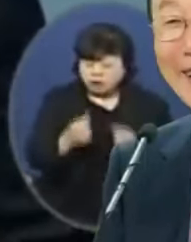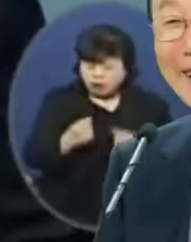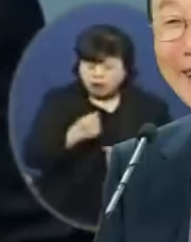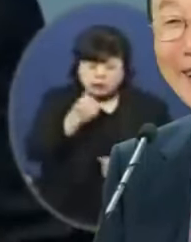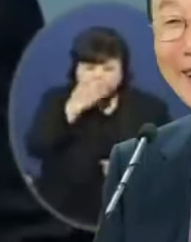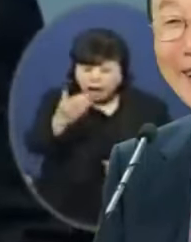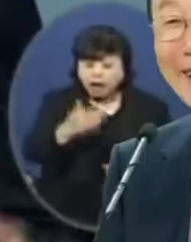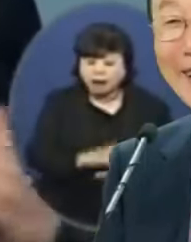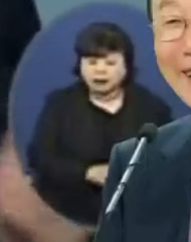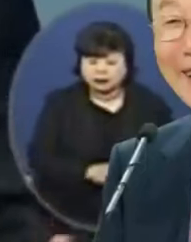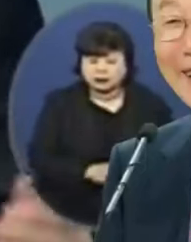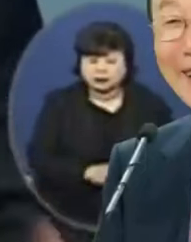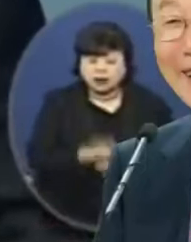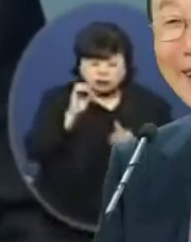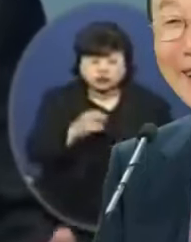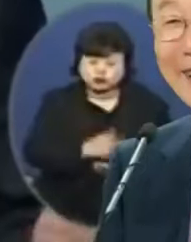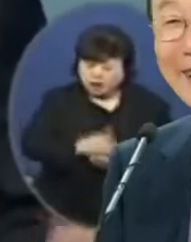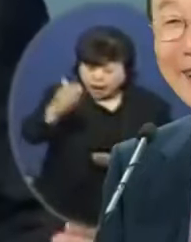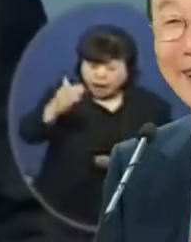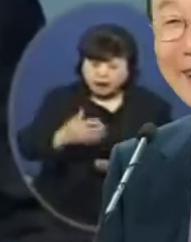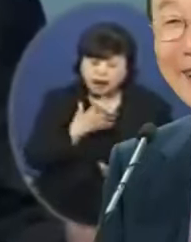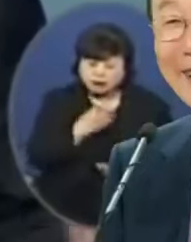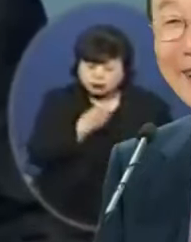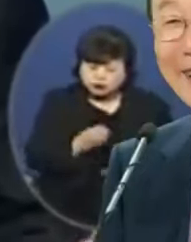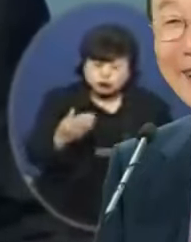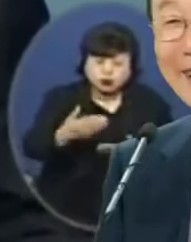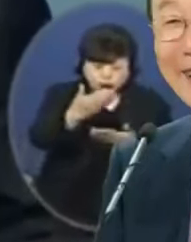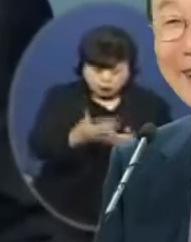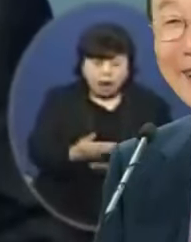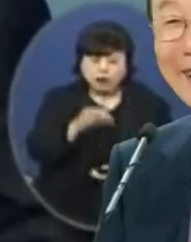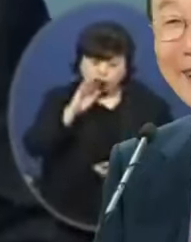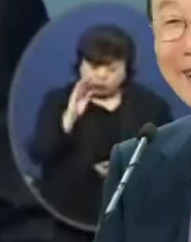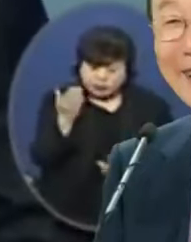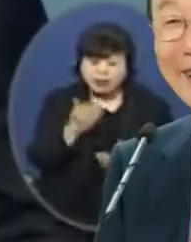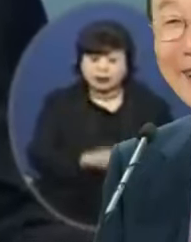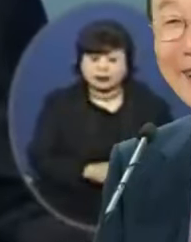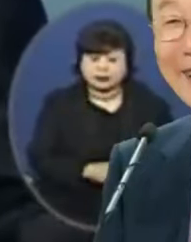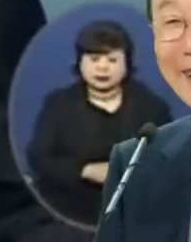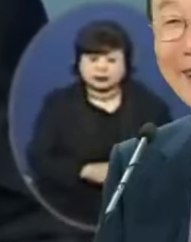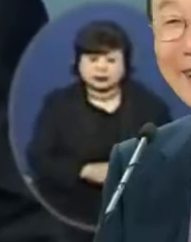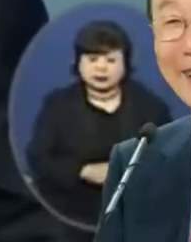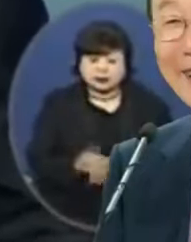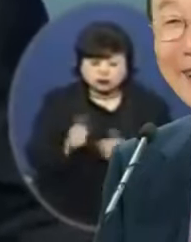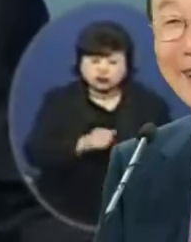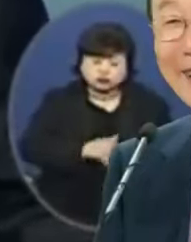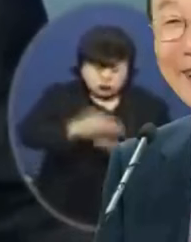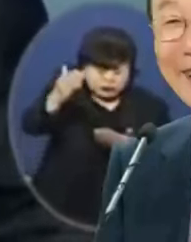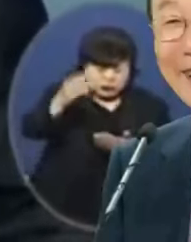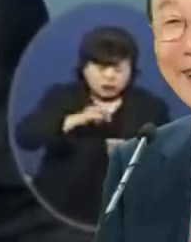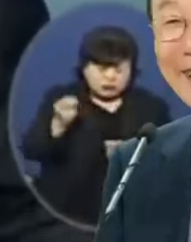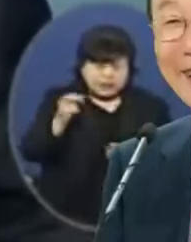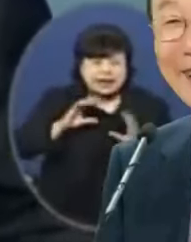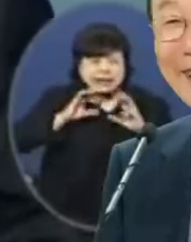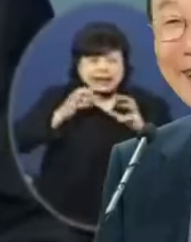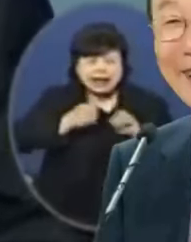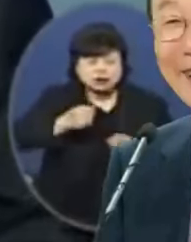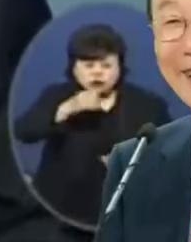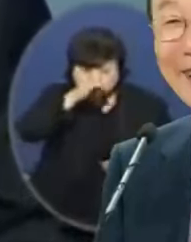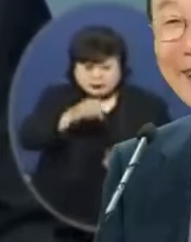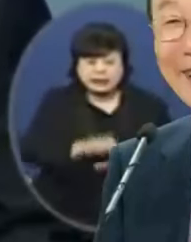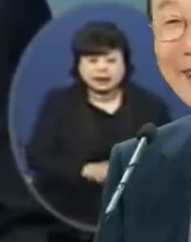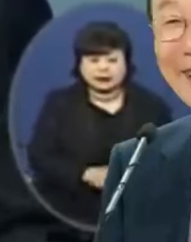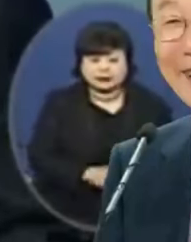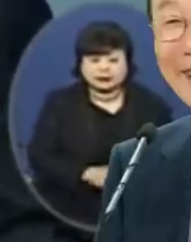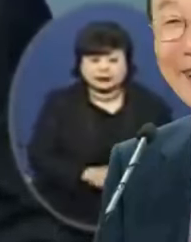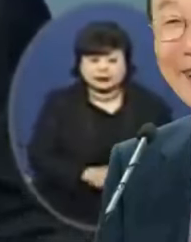가지고 있으며 저주가 물러가고 아브라함의 복을 받고 있는 사람인 것입니다. 죽음을 멸하고 영생 천국을 갖고 있는 사람인